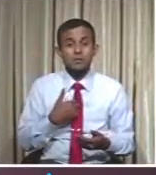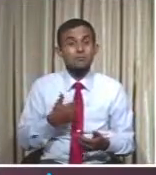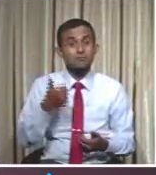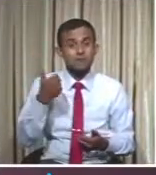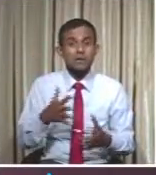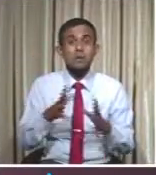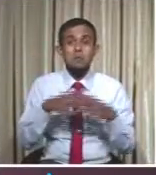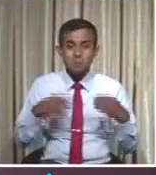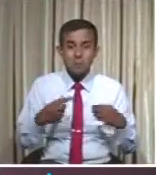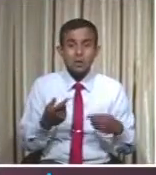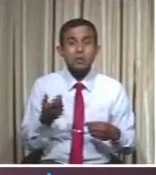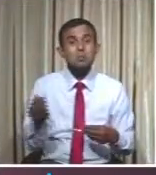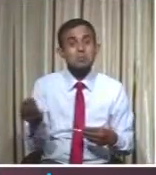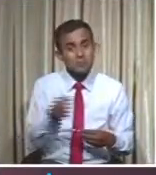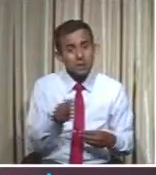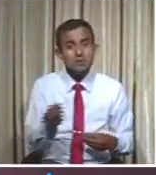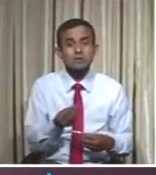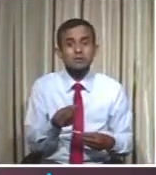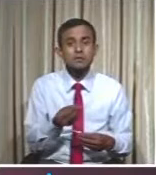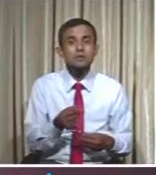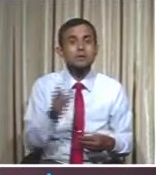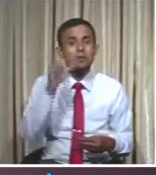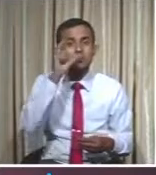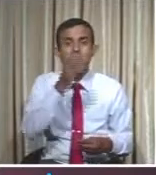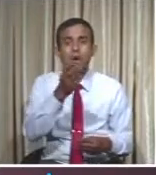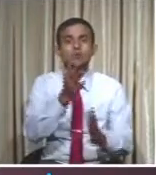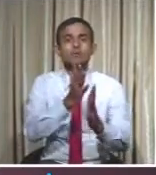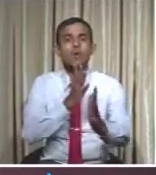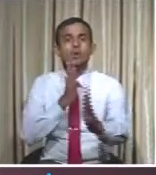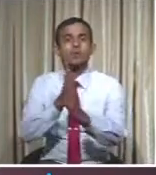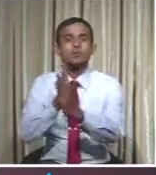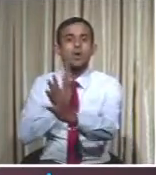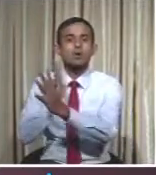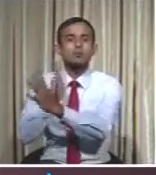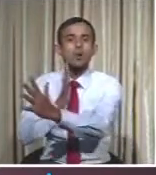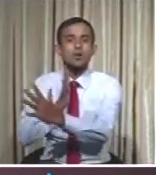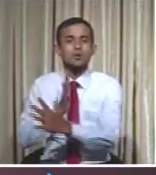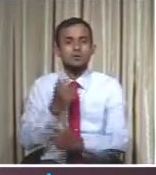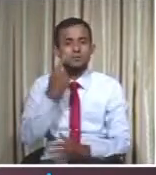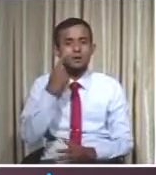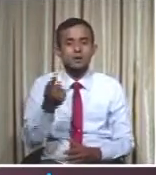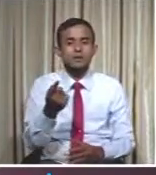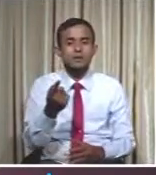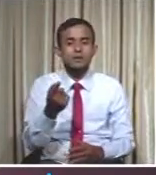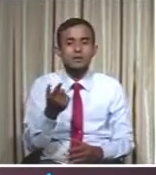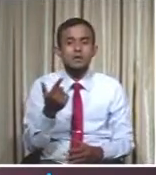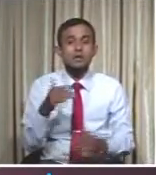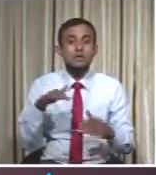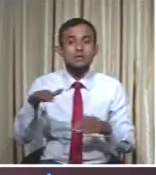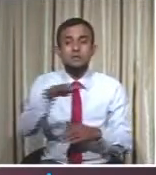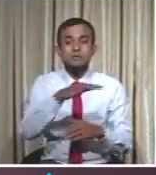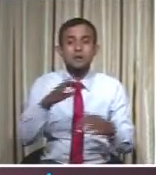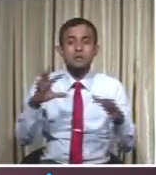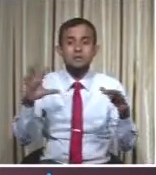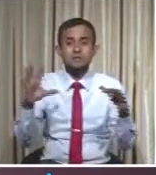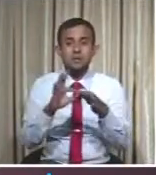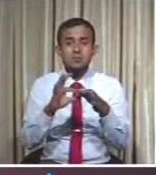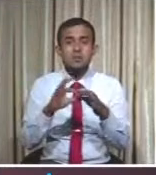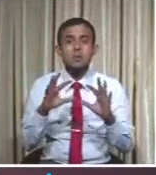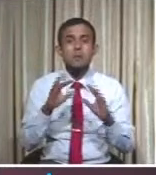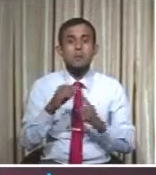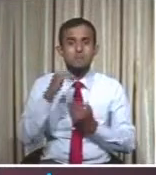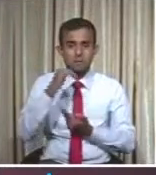අත්‍යවශ්‍ය භාණ්ඩවල හිඟකමක් තියෙනවා. හැමතැනම බැලුවොත් පෝලිම් අපිට දකින්න ලැබෙනවා. සමාජ සම්බන්ධතා අපේ